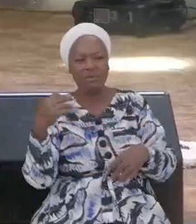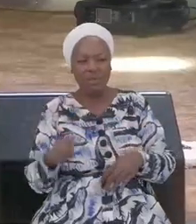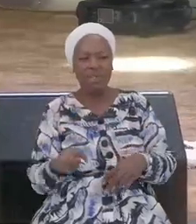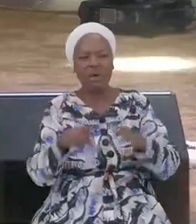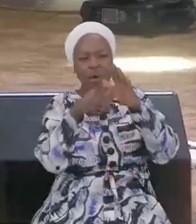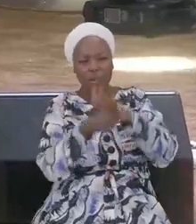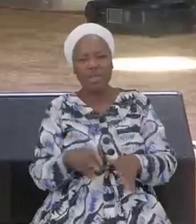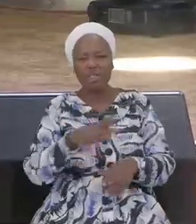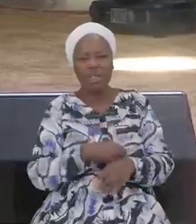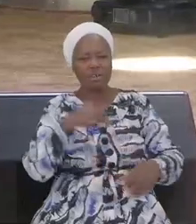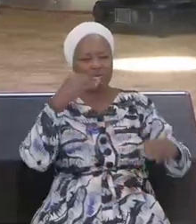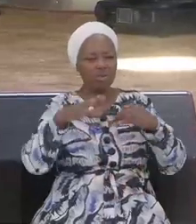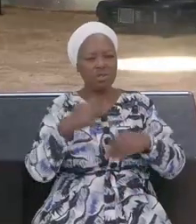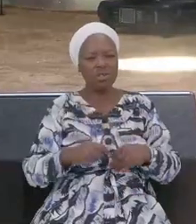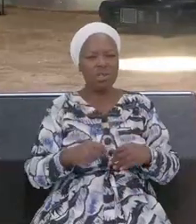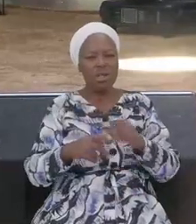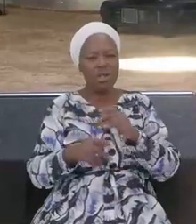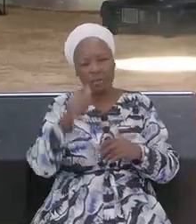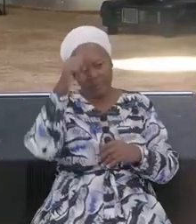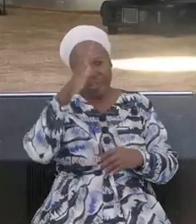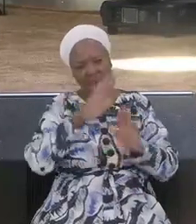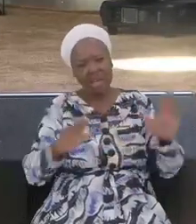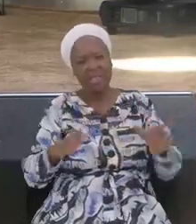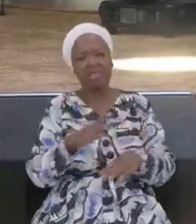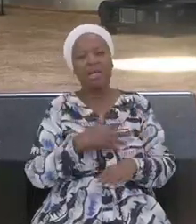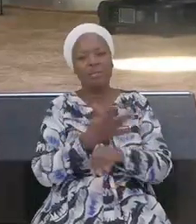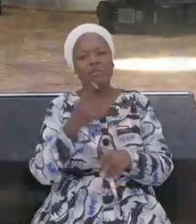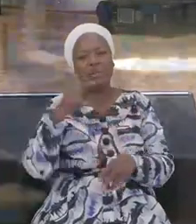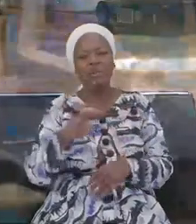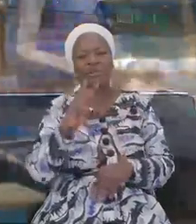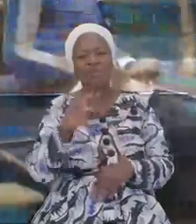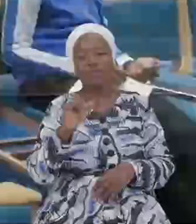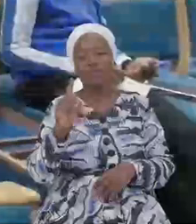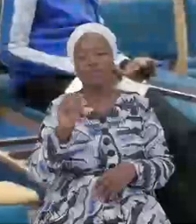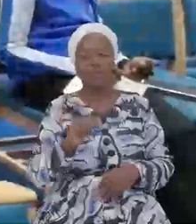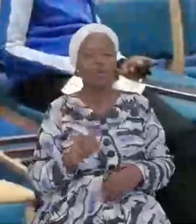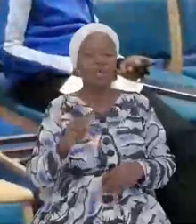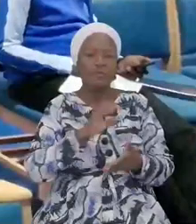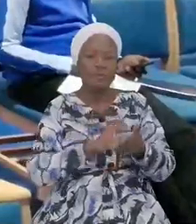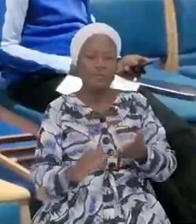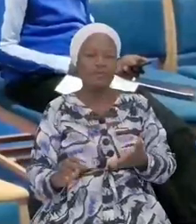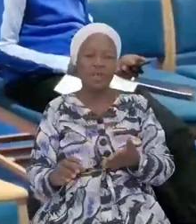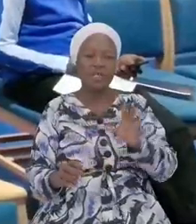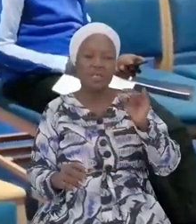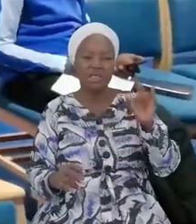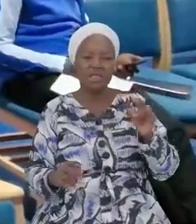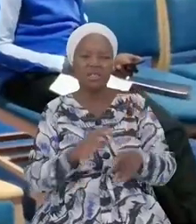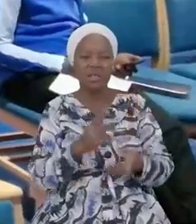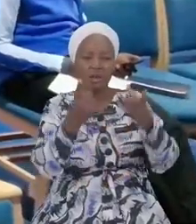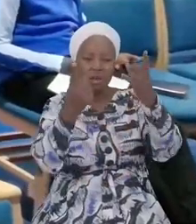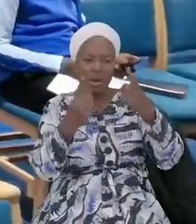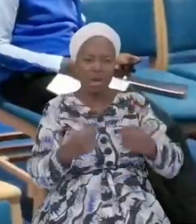à l'orphelin, défendez la veuve. Verset 18, dans le verset 18, venez et